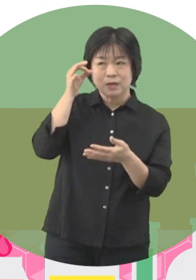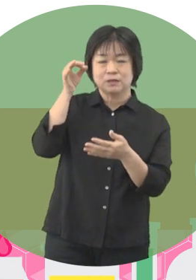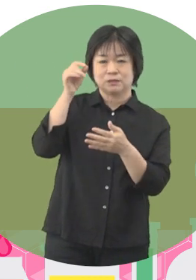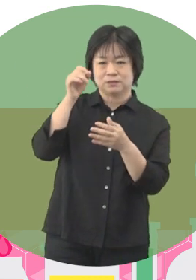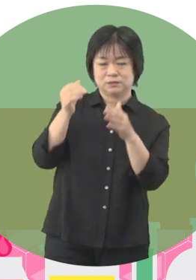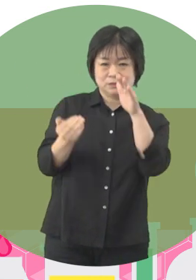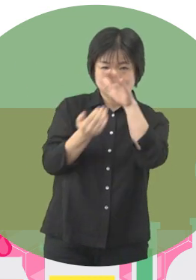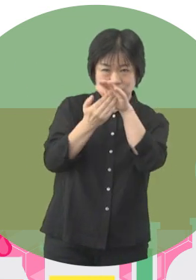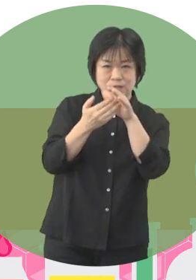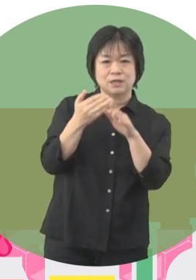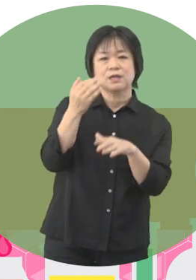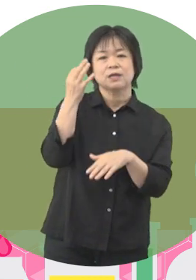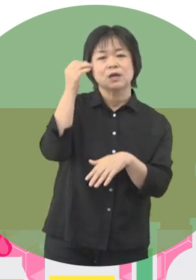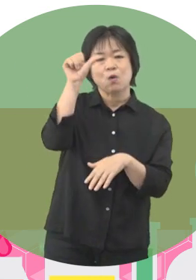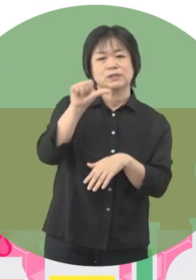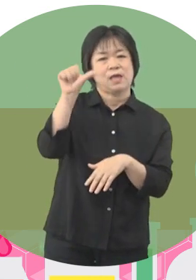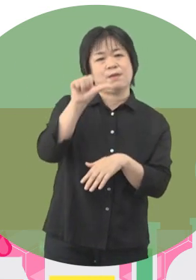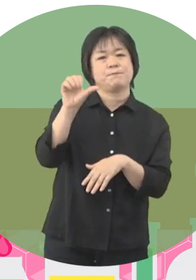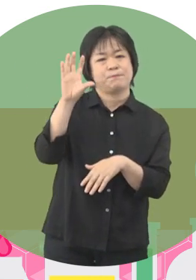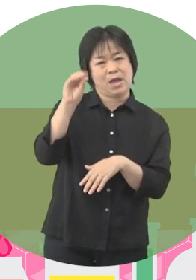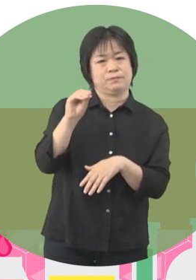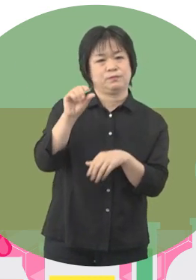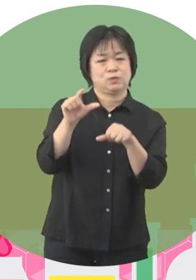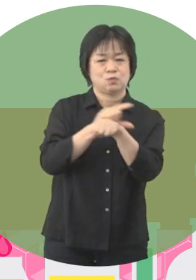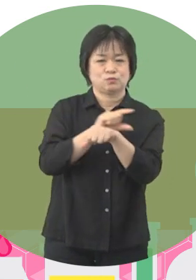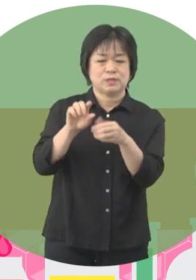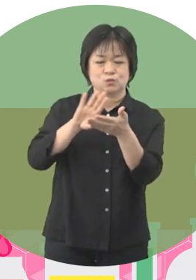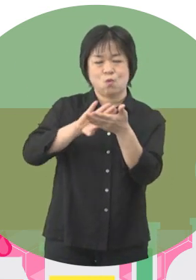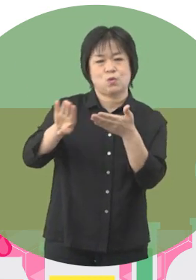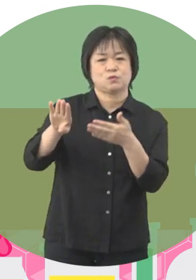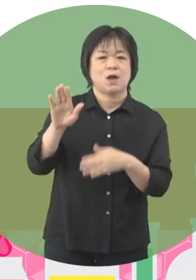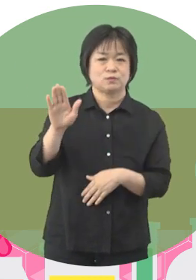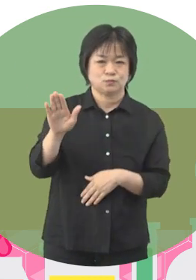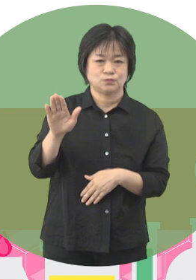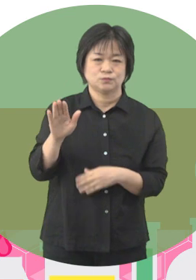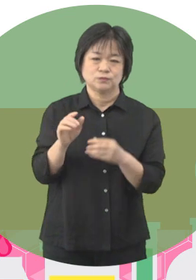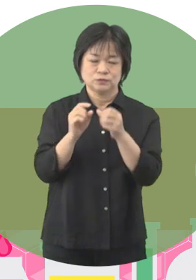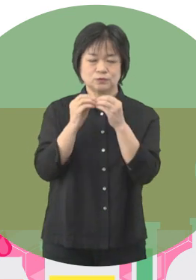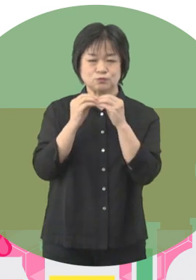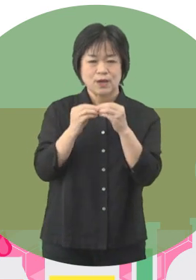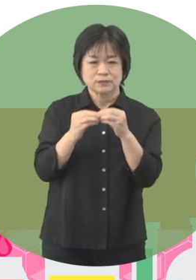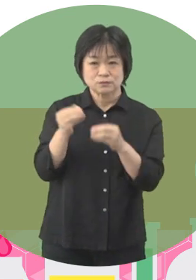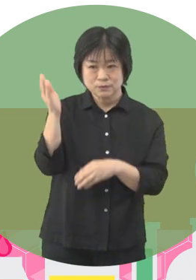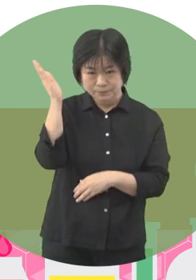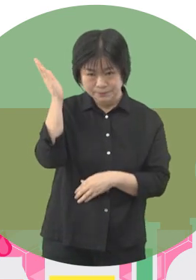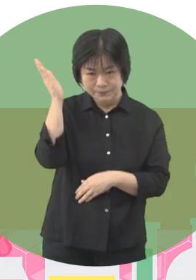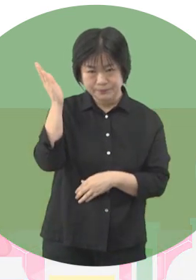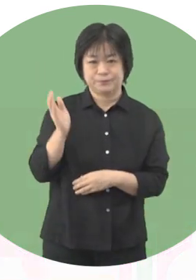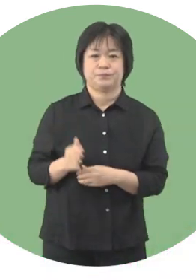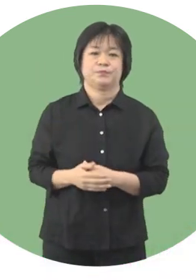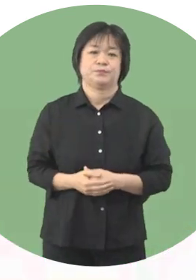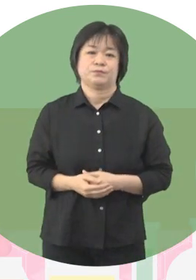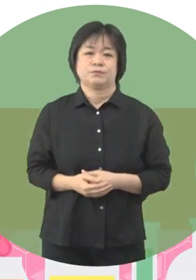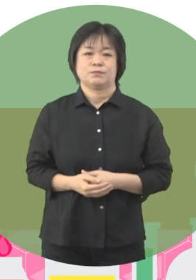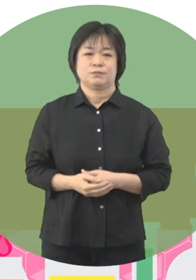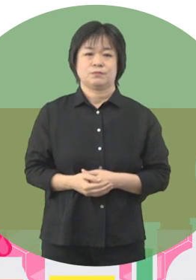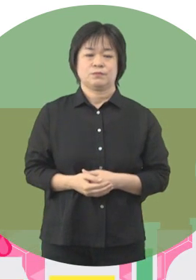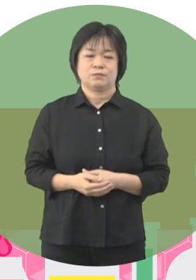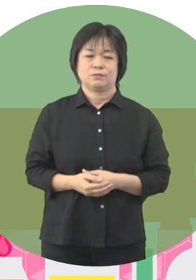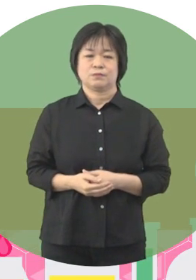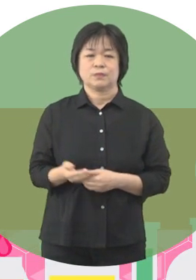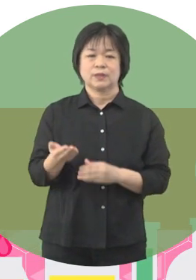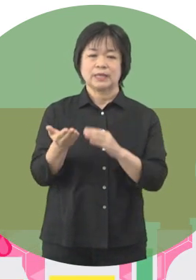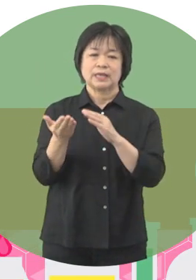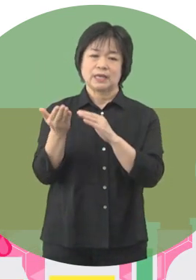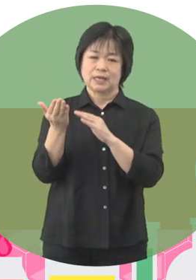には最大5000万円の特別控除があります。詳しくはご覧のところまで。県